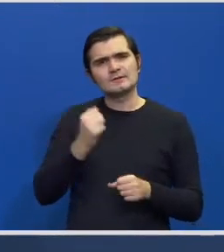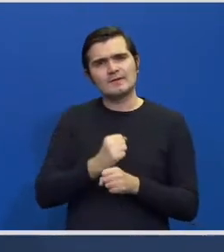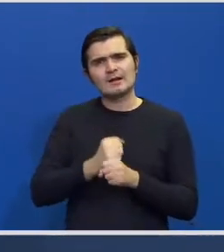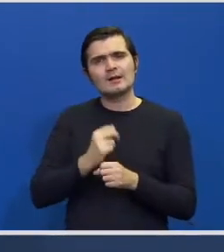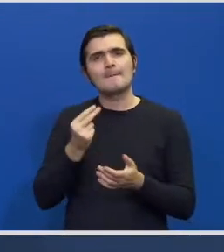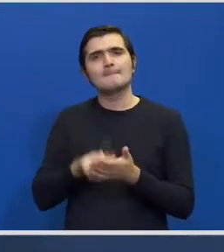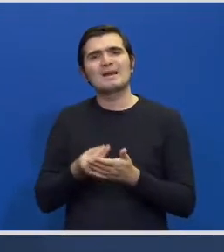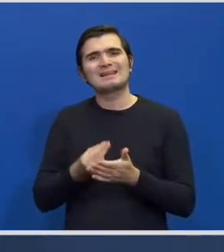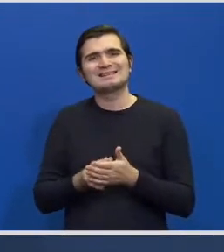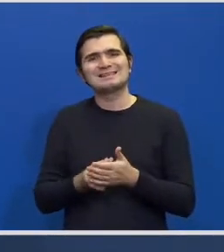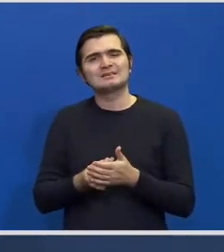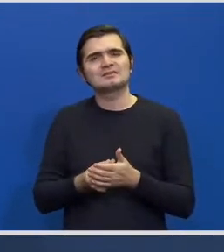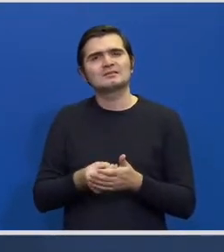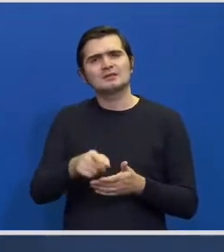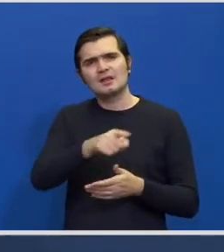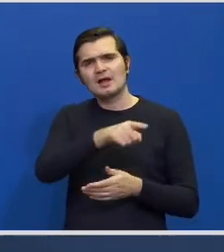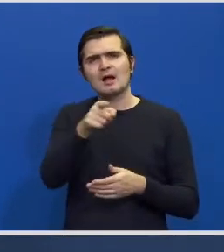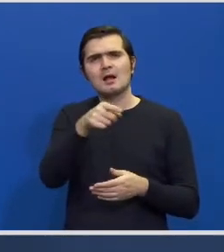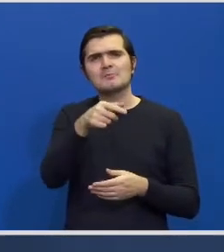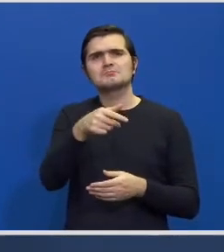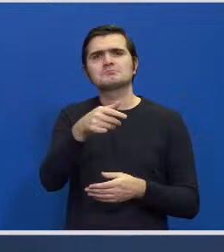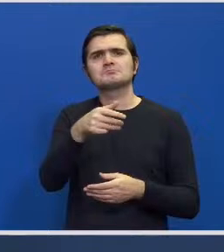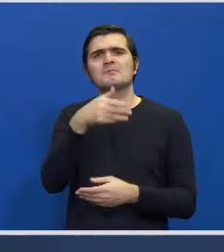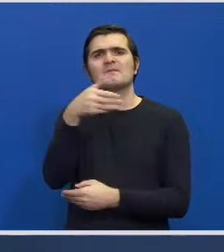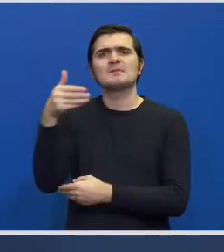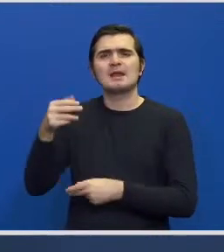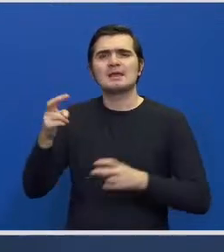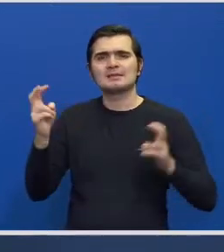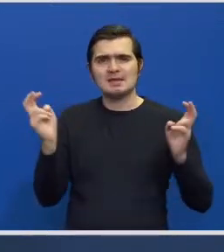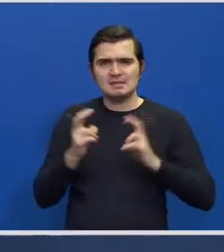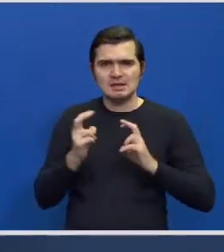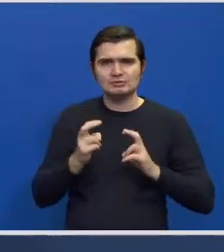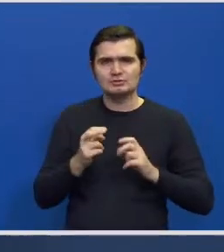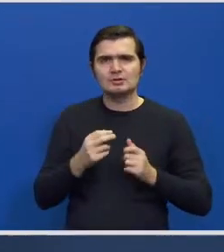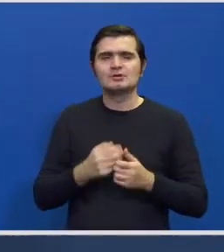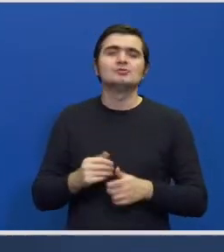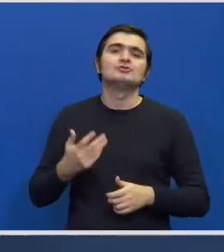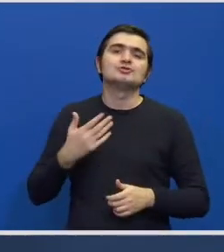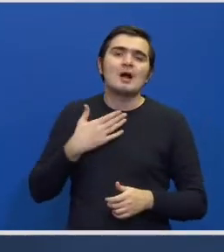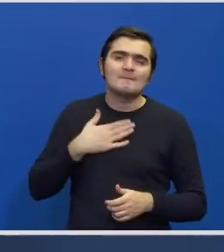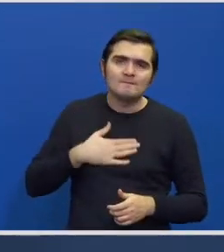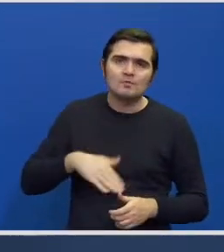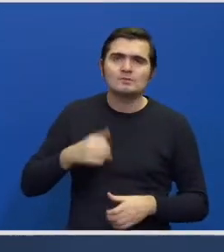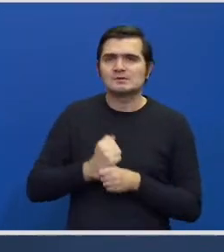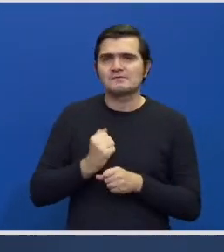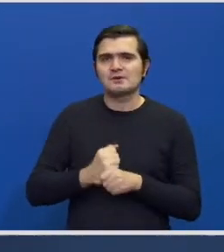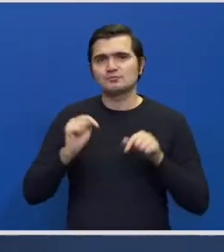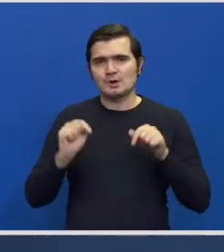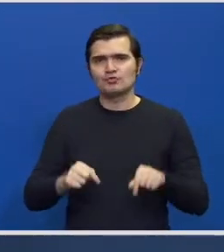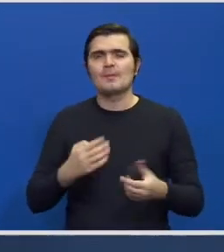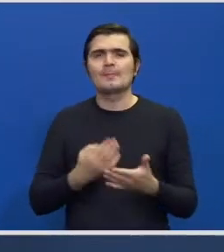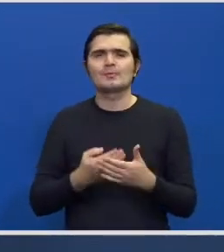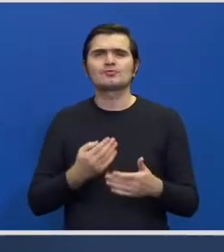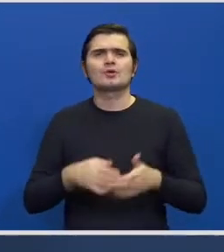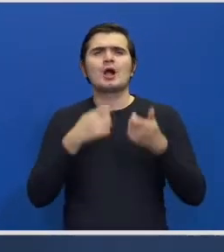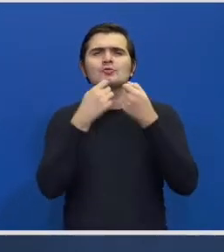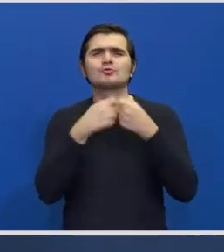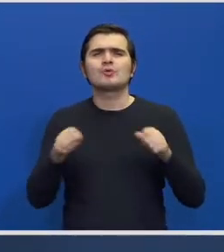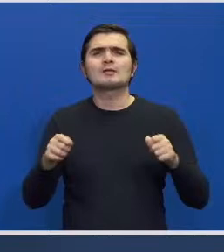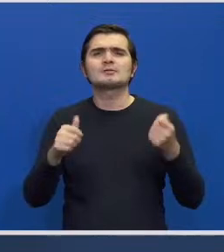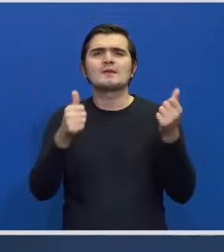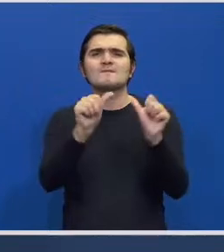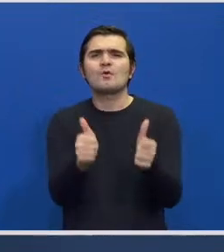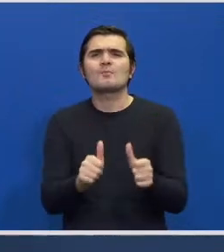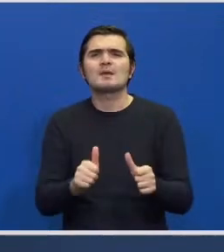să opereze plățile către furnizorii de energie. Am ales această modalitate pentru